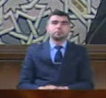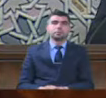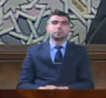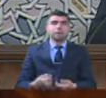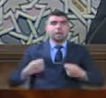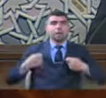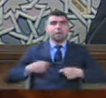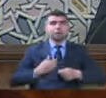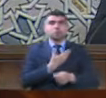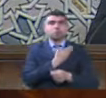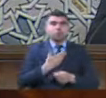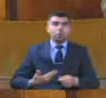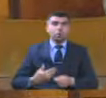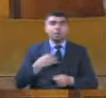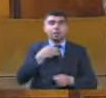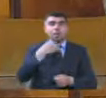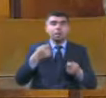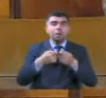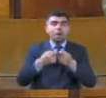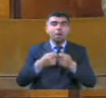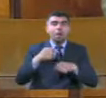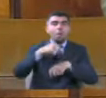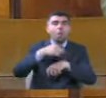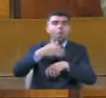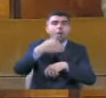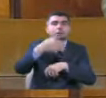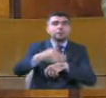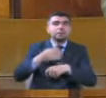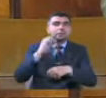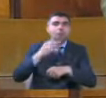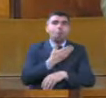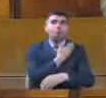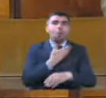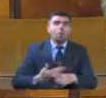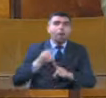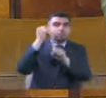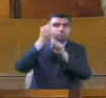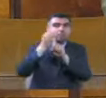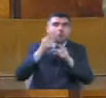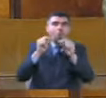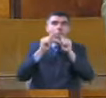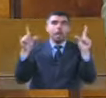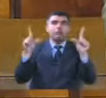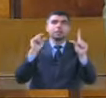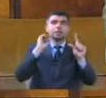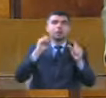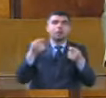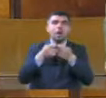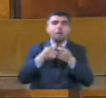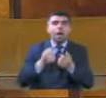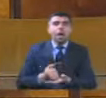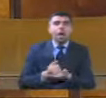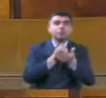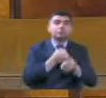سيد رئيس الحكومة، هل لديكم فيما تبقى من زمن ضيق لولايتكم استراتيجية واضحة المعالم ومحددة الخطوات والتدابير لمحاربة البطالة؟